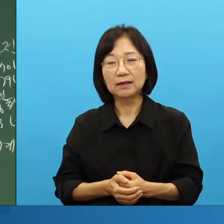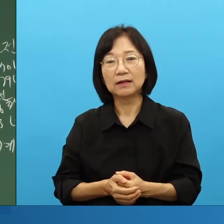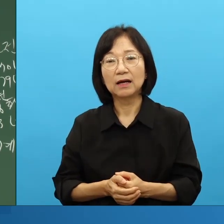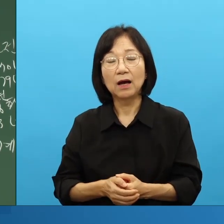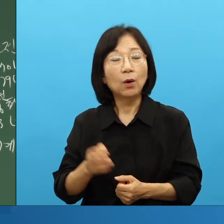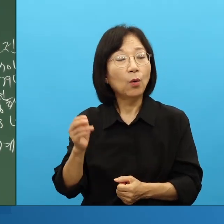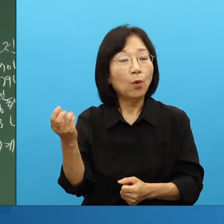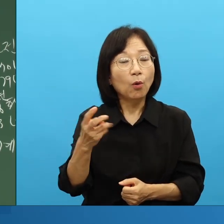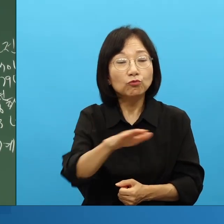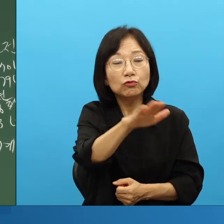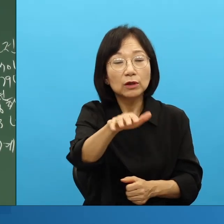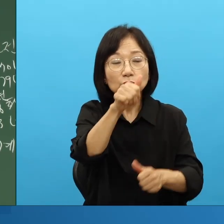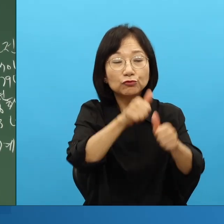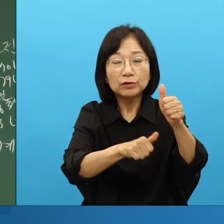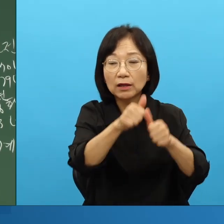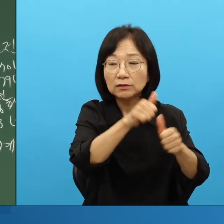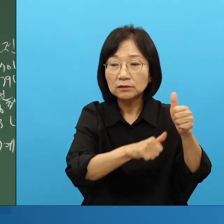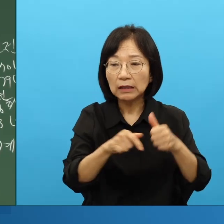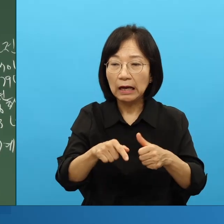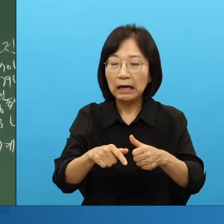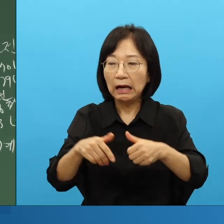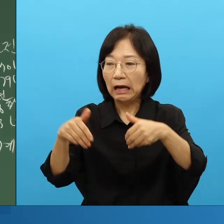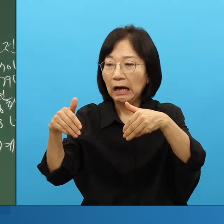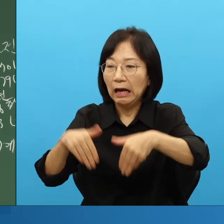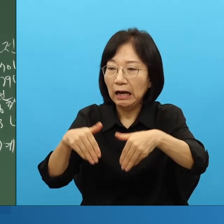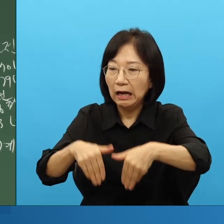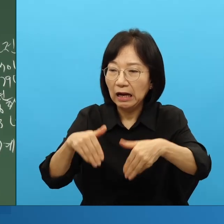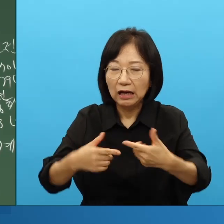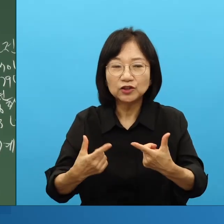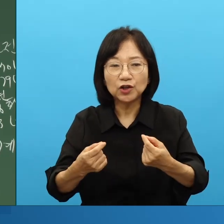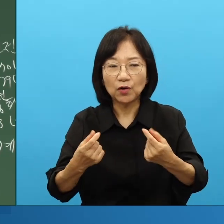완전히 종노릇을 하는 상황이 오게 됐습니다.